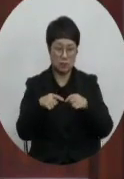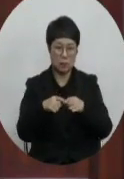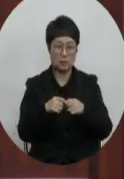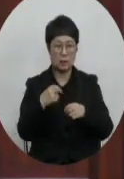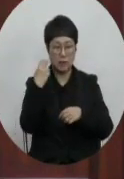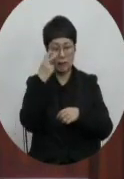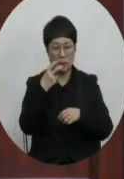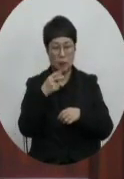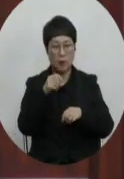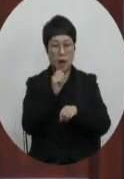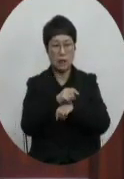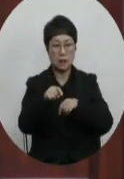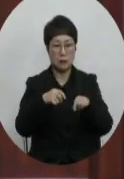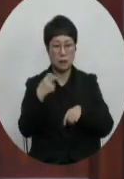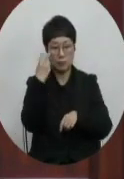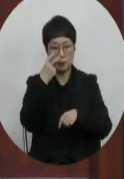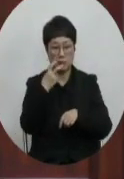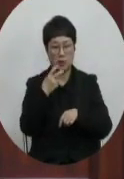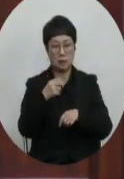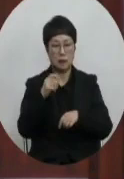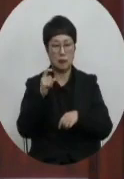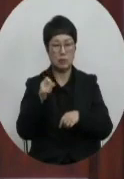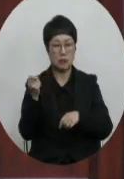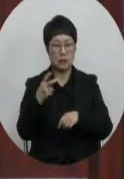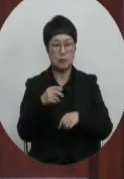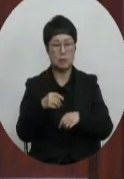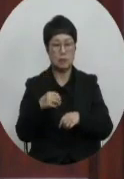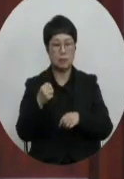행정사무감사를 준비하겠다는 각오를 다시 한번 다져봅니다.